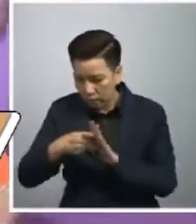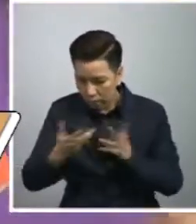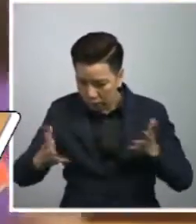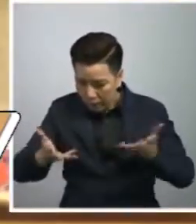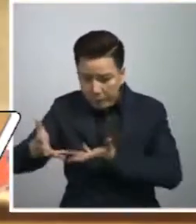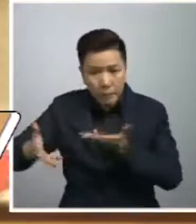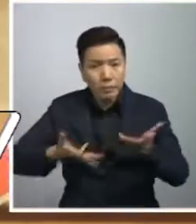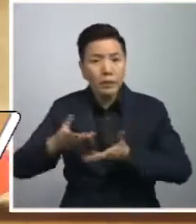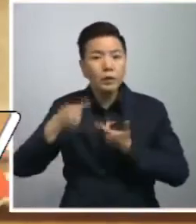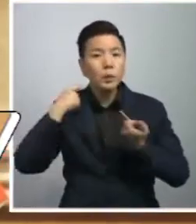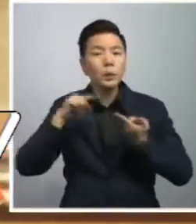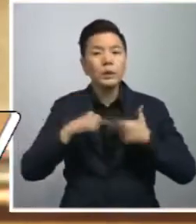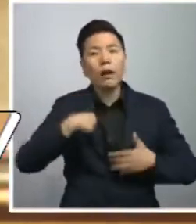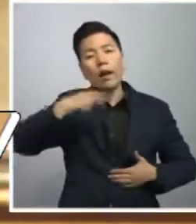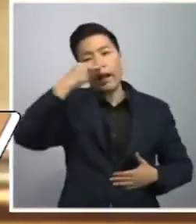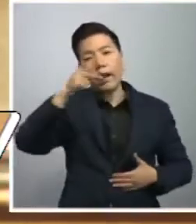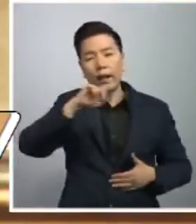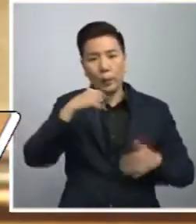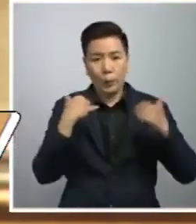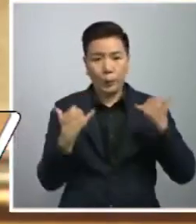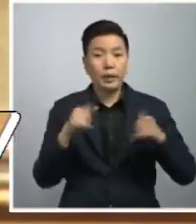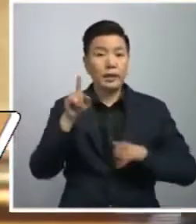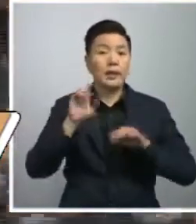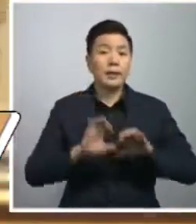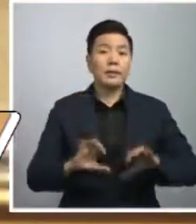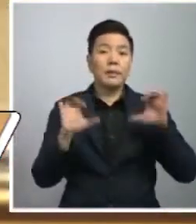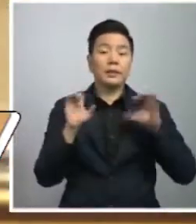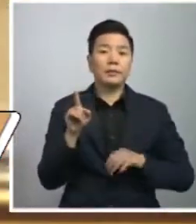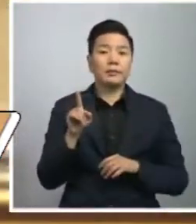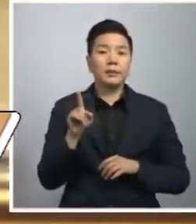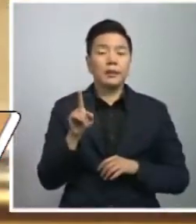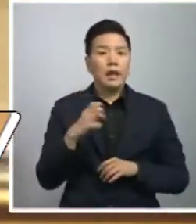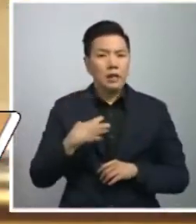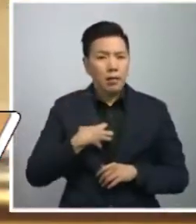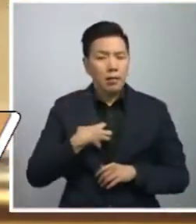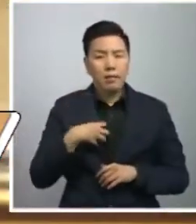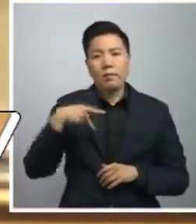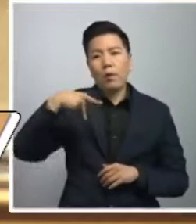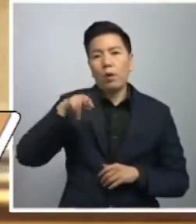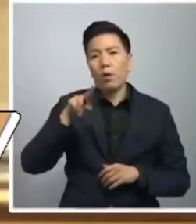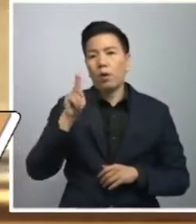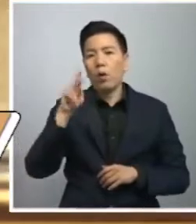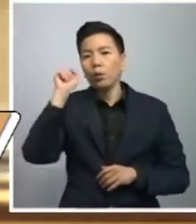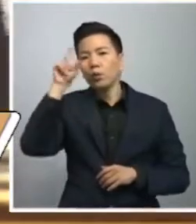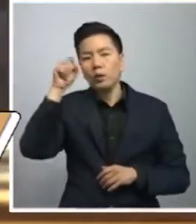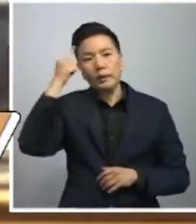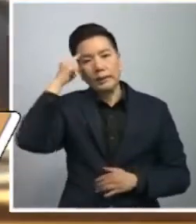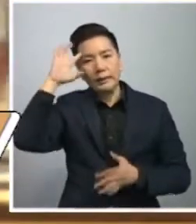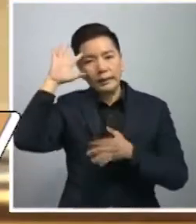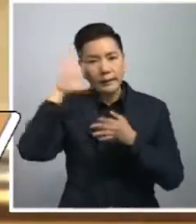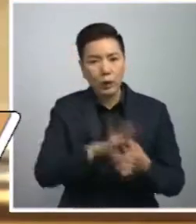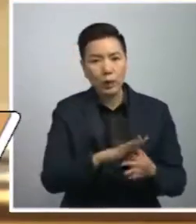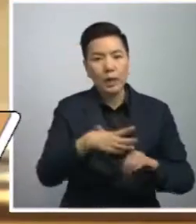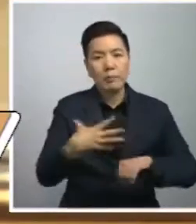เรามองเห็นอยู่เพียงว่าวันนี้รัฐบาลเนี่ยต้องจัดการใช้พรก.ฉุกเฉินนี่เพื่อผลทางการเมื